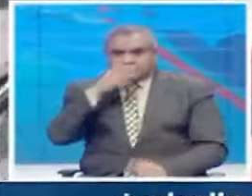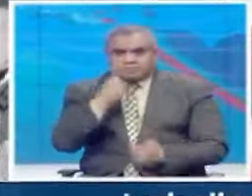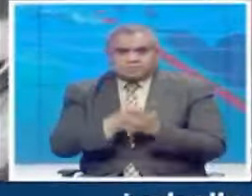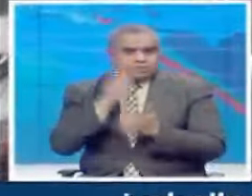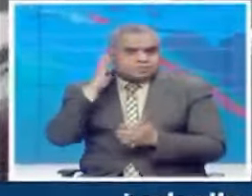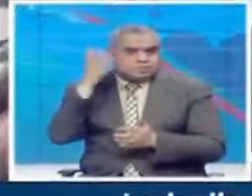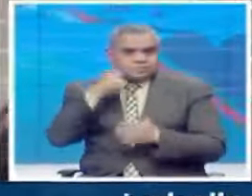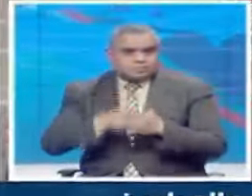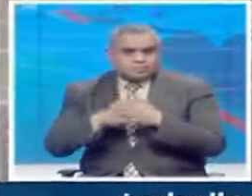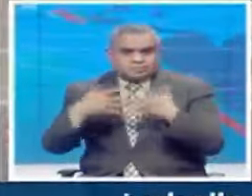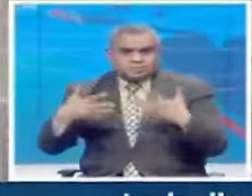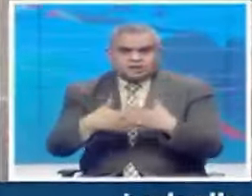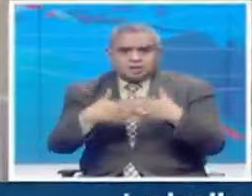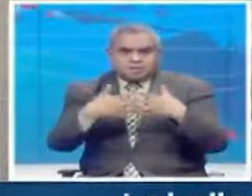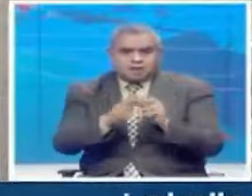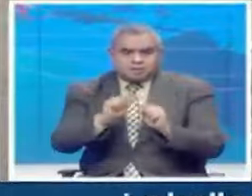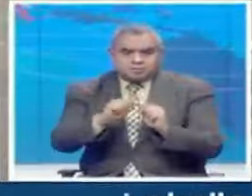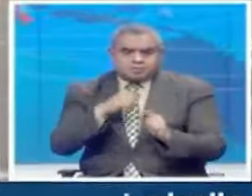وما تحبوش.